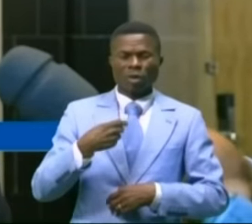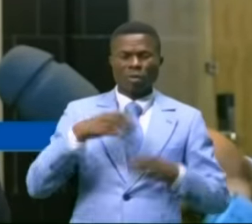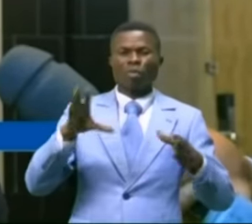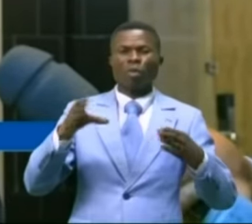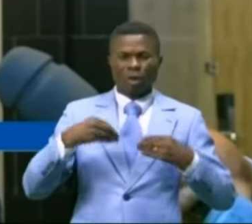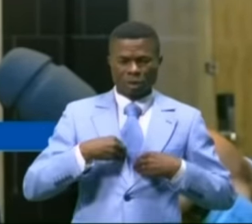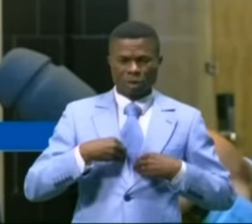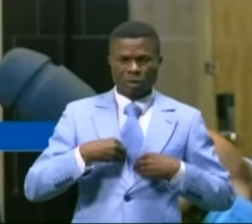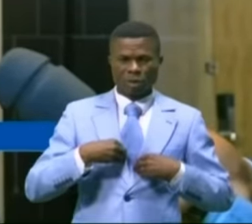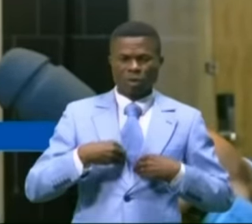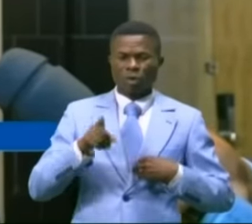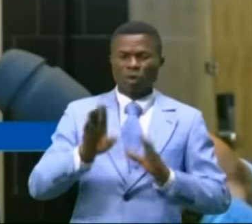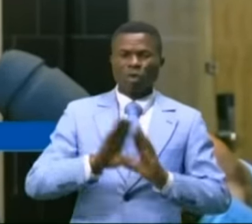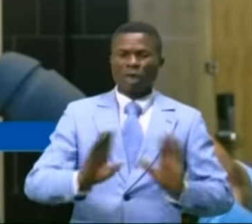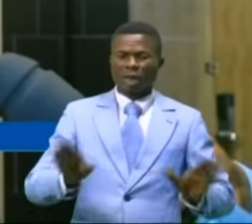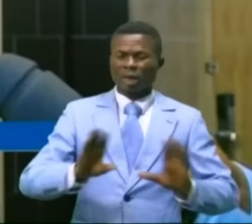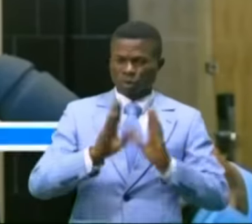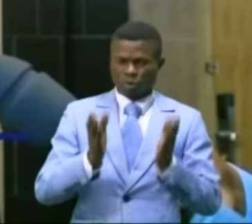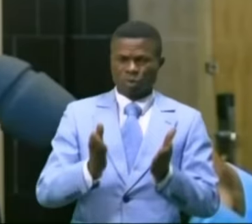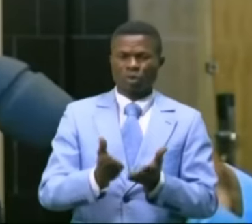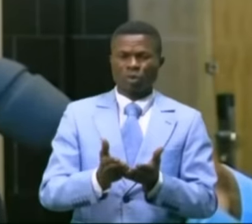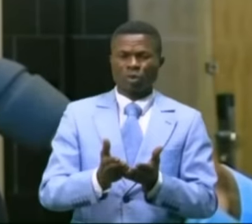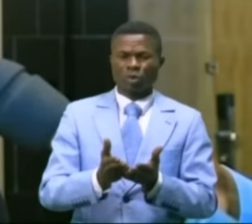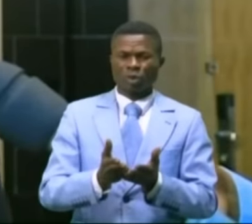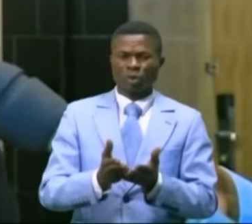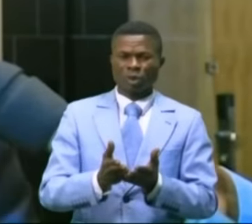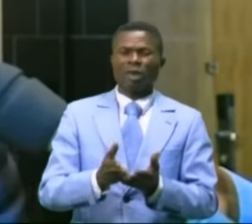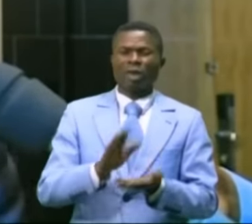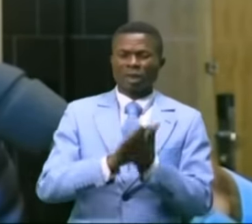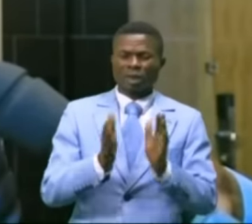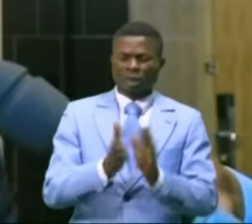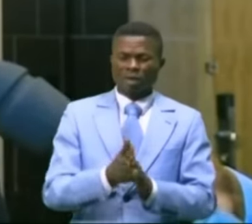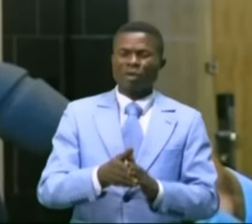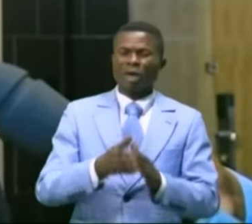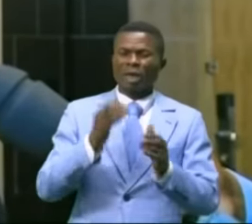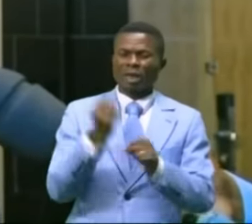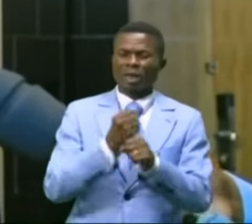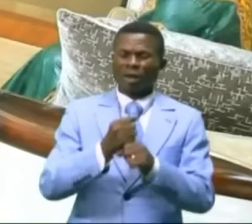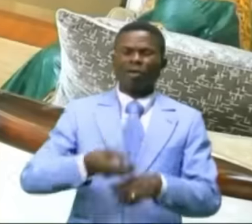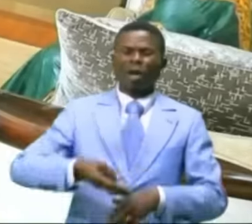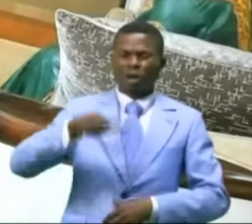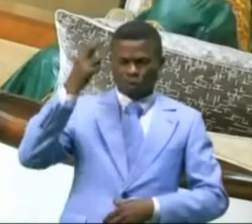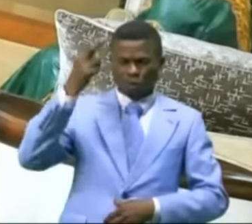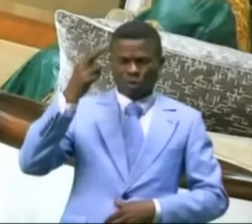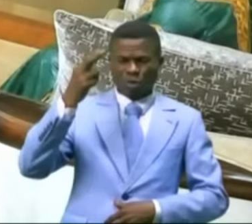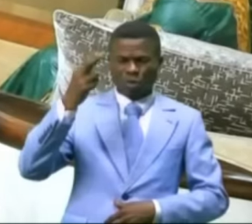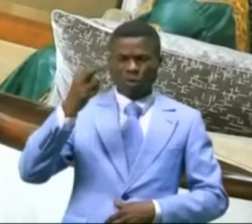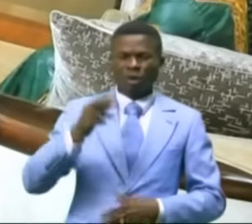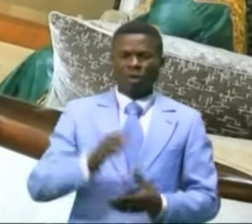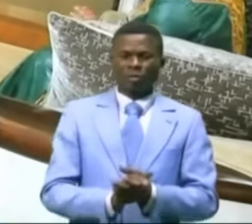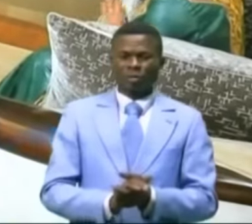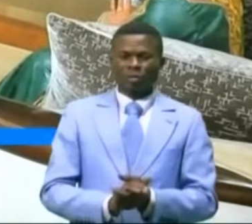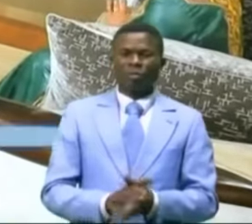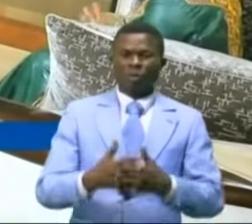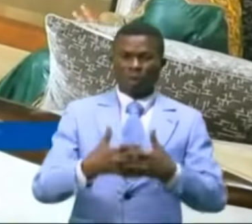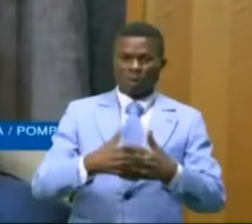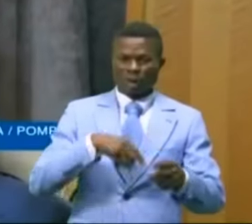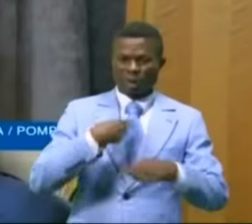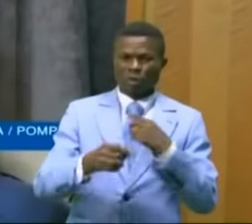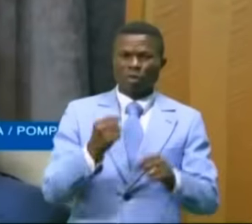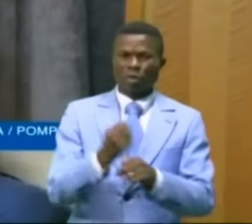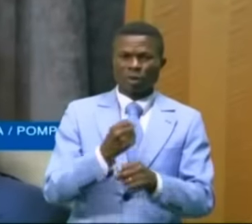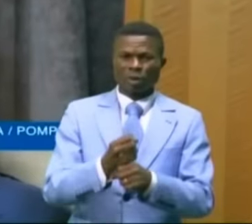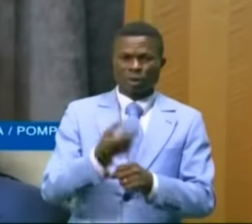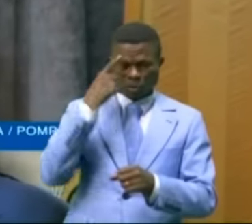que ces atouts vont lui permettre d'être encore plus à la hauteur de sa tâche. C'est clair que la machine se met en place